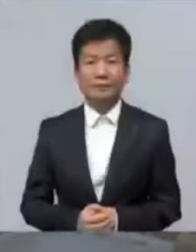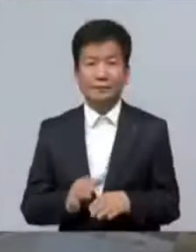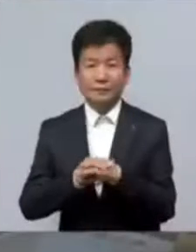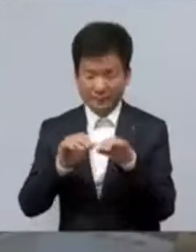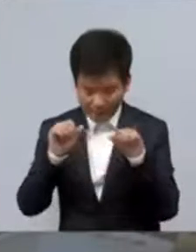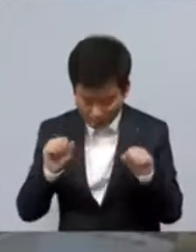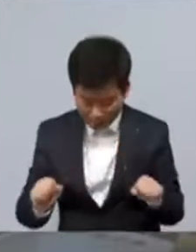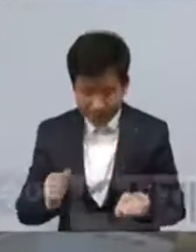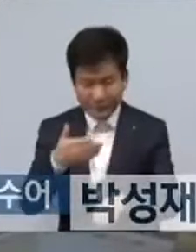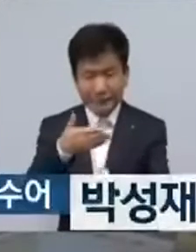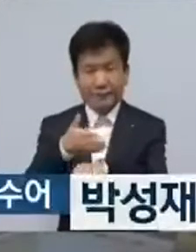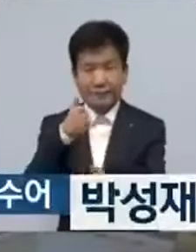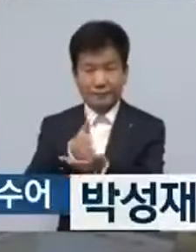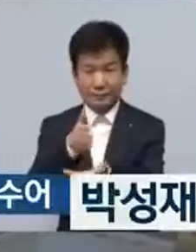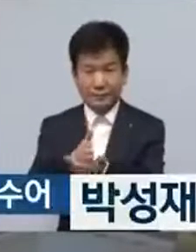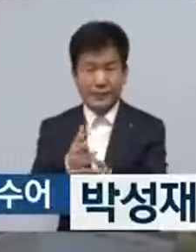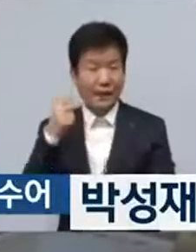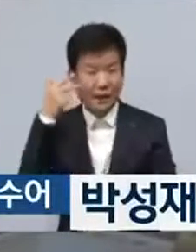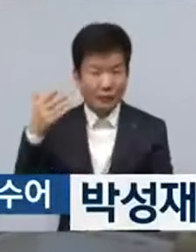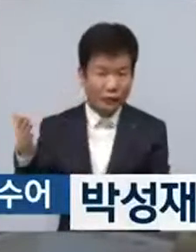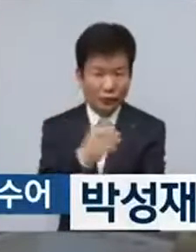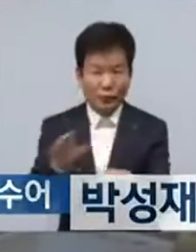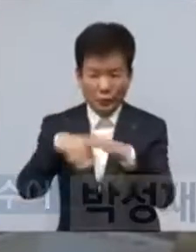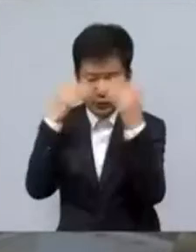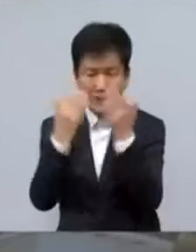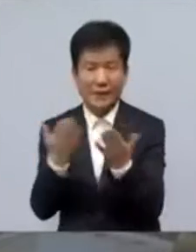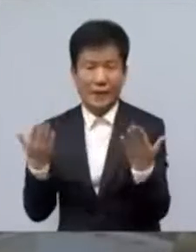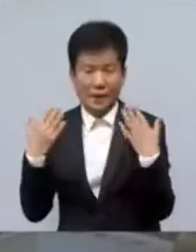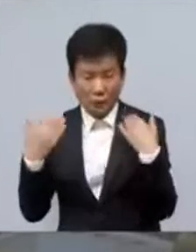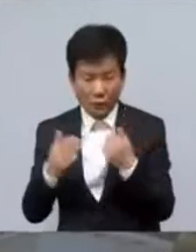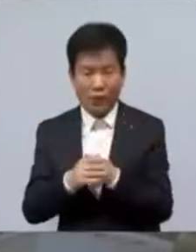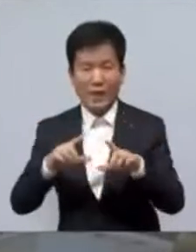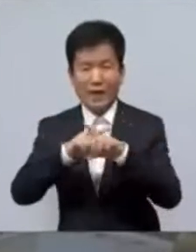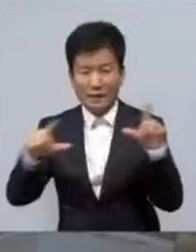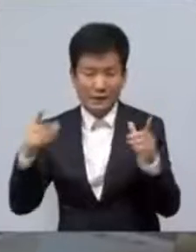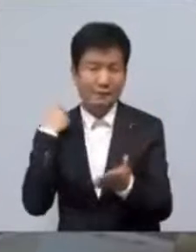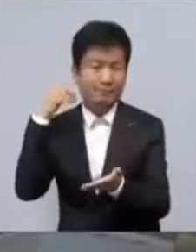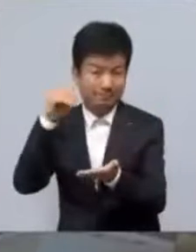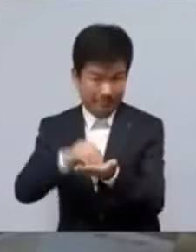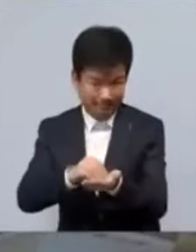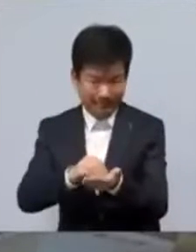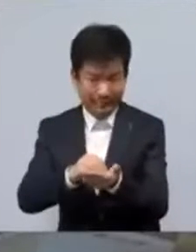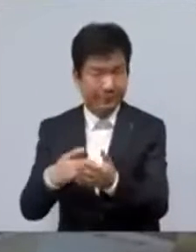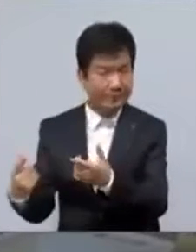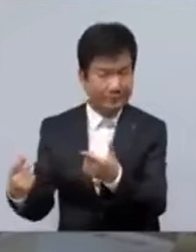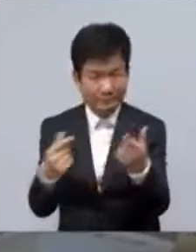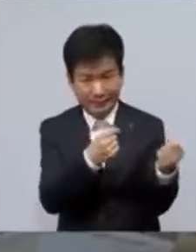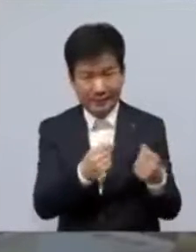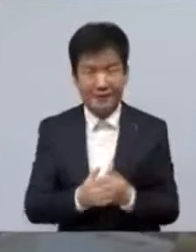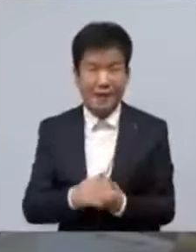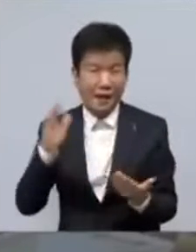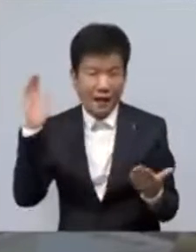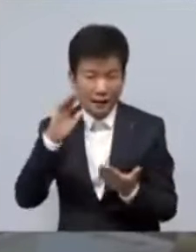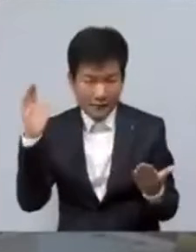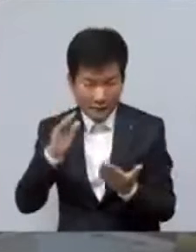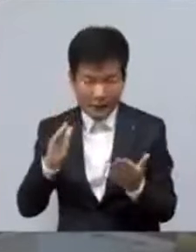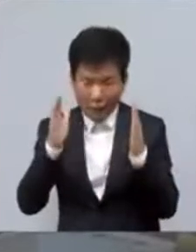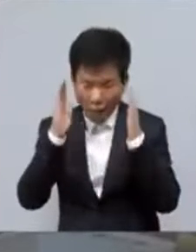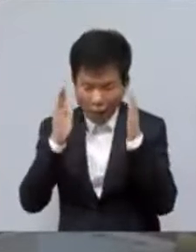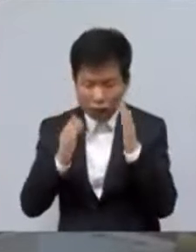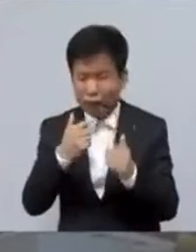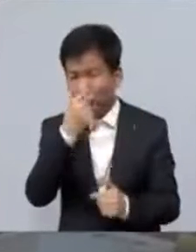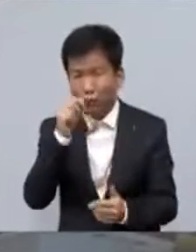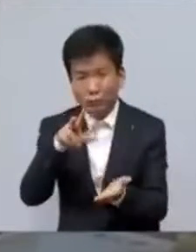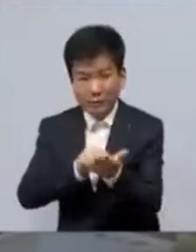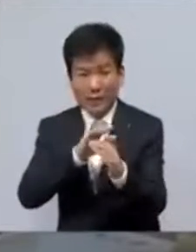안녕하십니까 없이 충분했습니다 다음주 부터 모든 학교에서도 단계적 일상 회복 방침이 적용됩니다 학생들의 학습 결손을